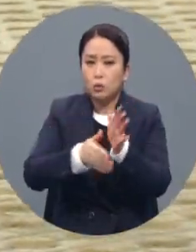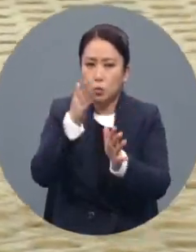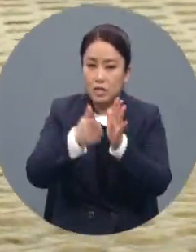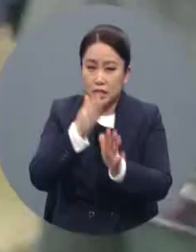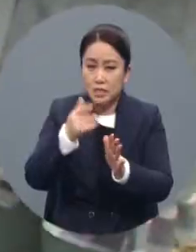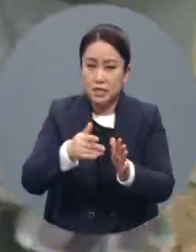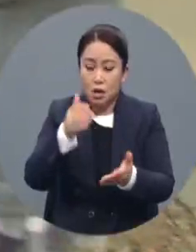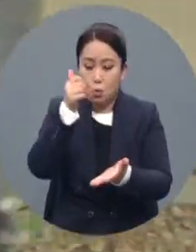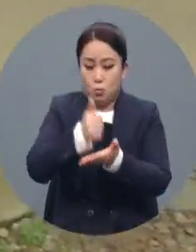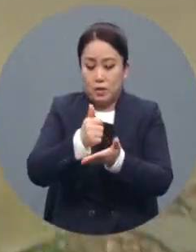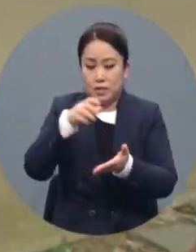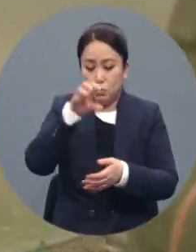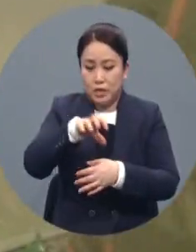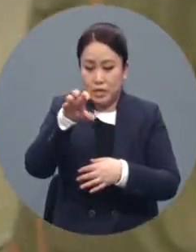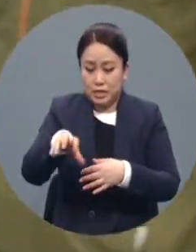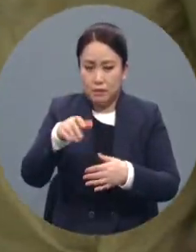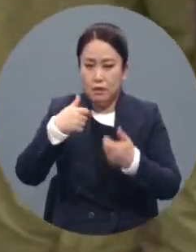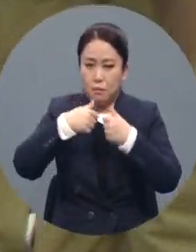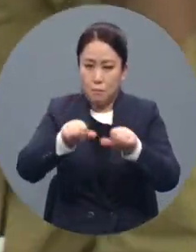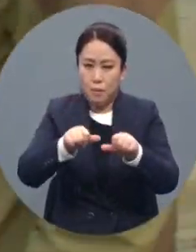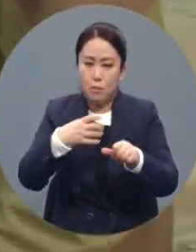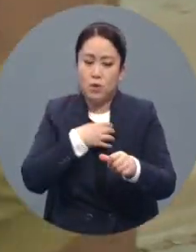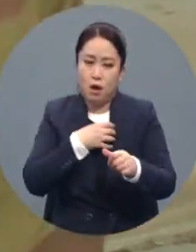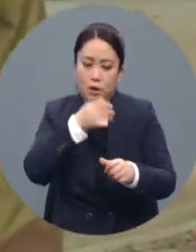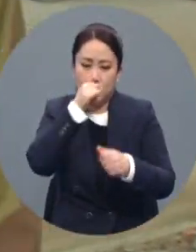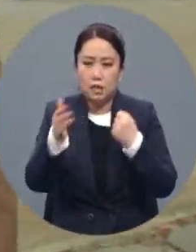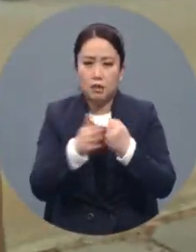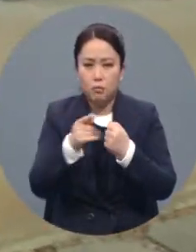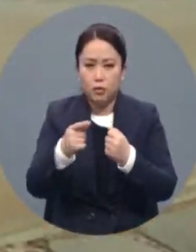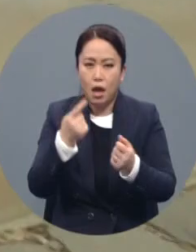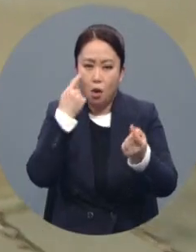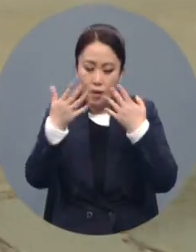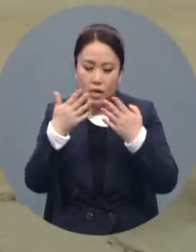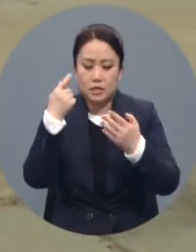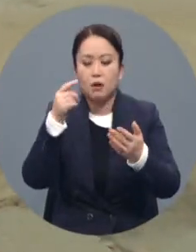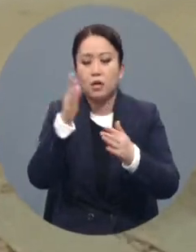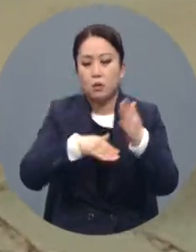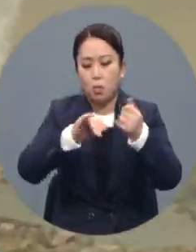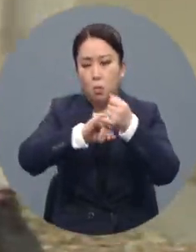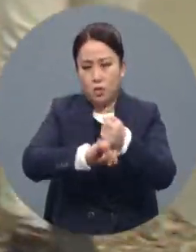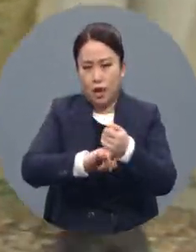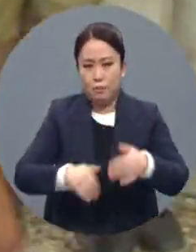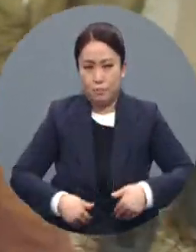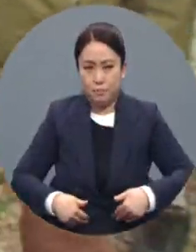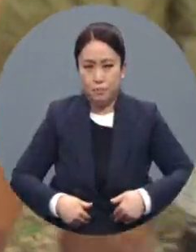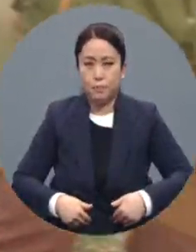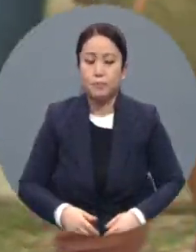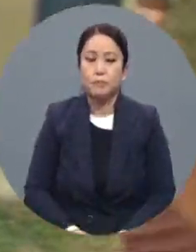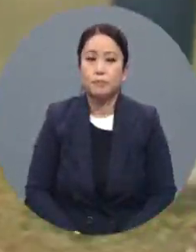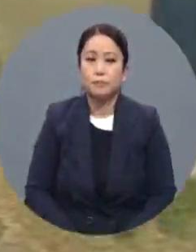타개할 수 있는 보다 획기적인 공약 개발이 필요해 보입니다. MBC 뉴스 민성빈입니다.